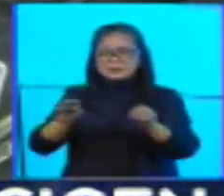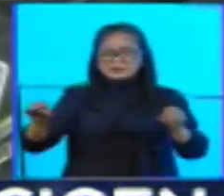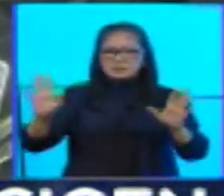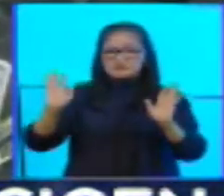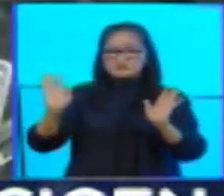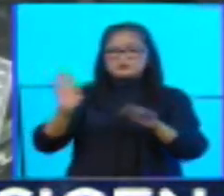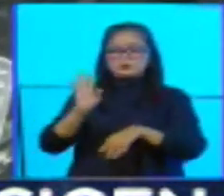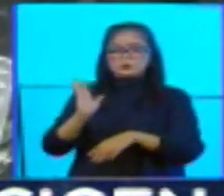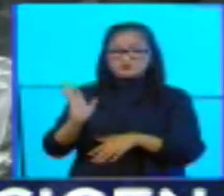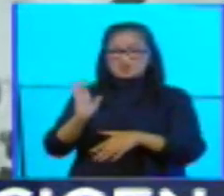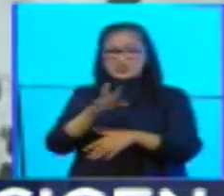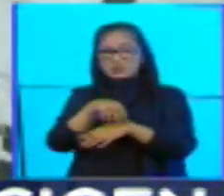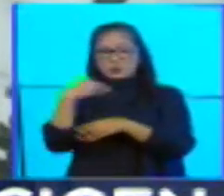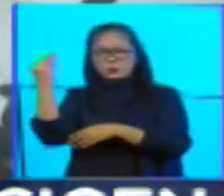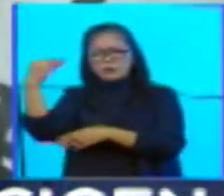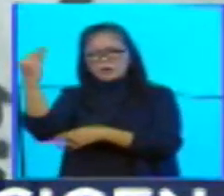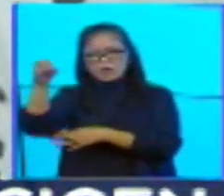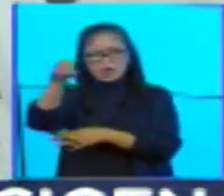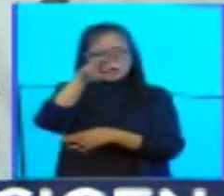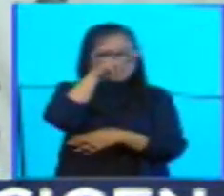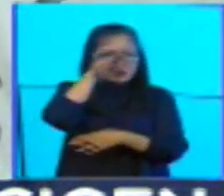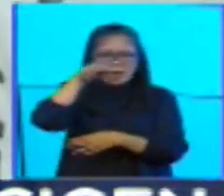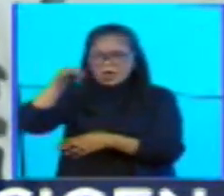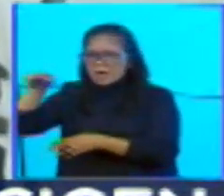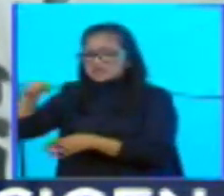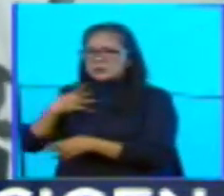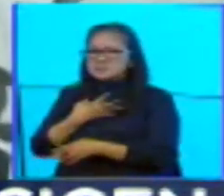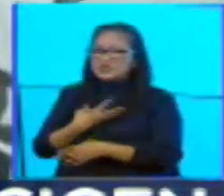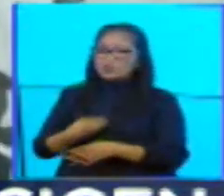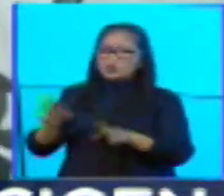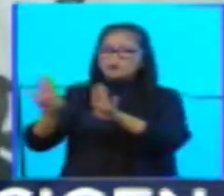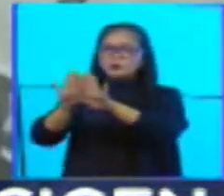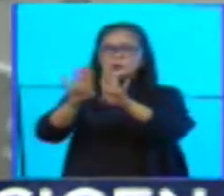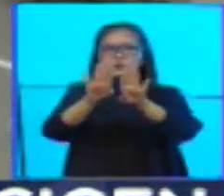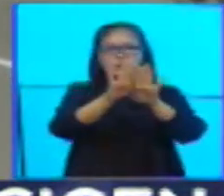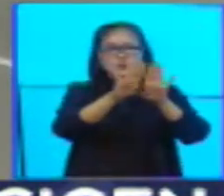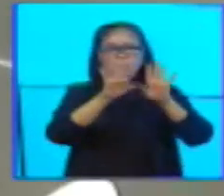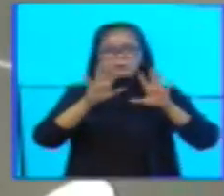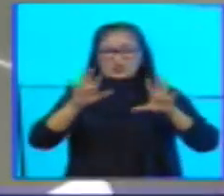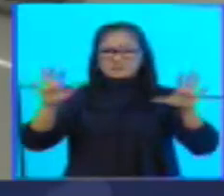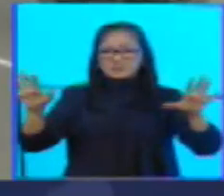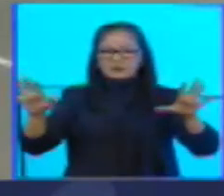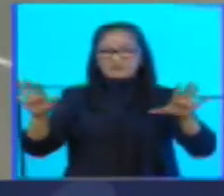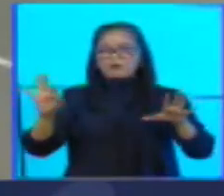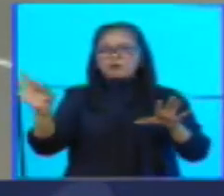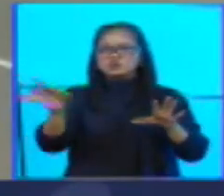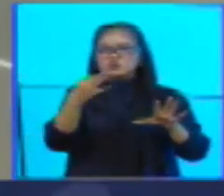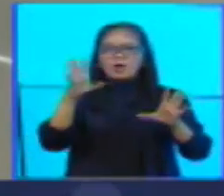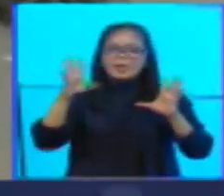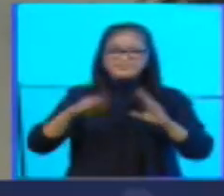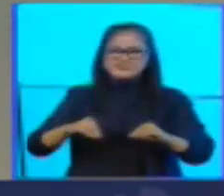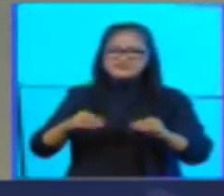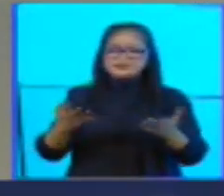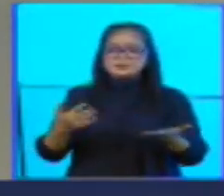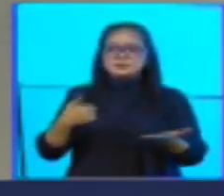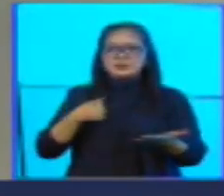ke sejumlah lokasi kecewa karena tempat pengisian oksigen tutup kehabisan stok. Sudah keliling ke Ganda Agung nih,